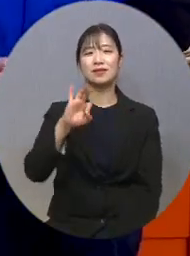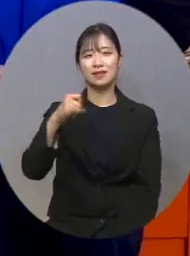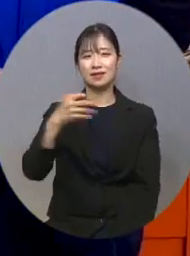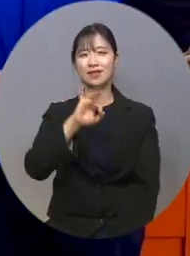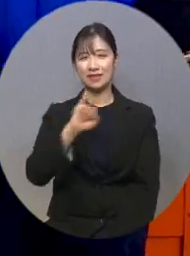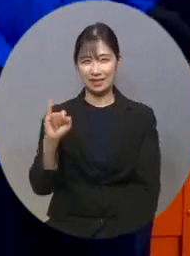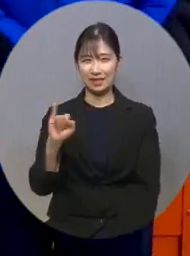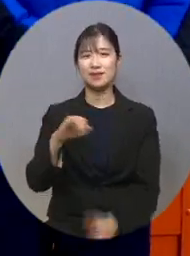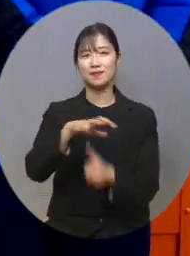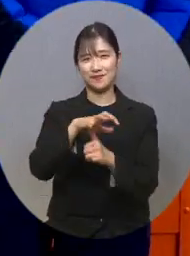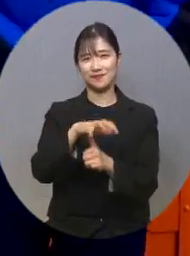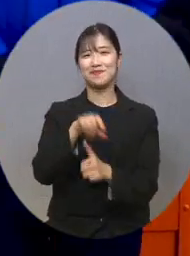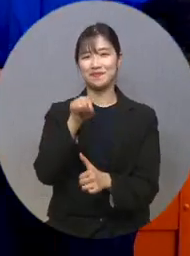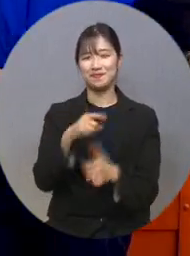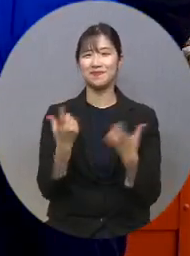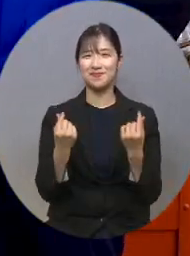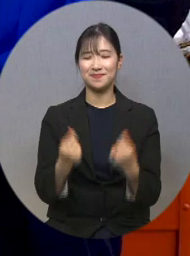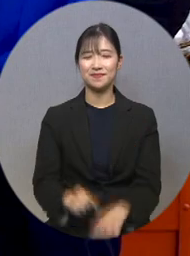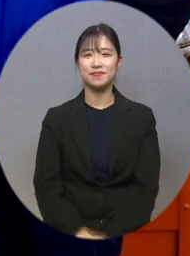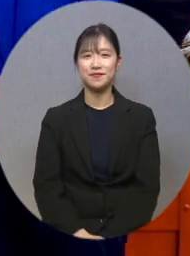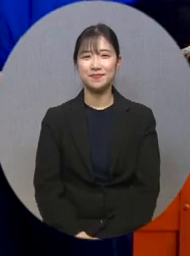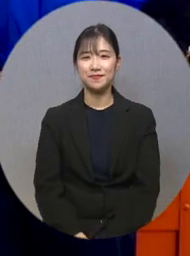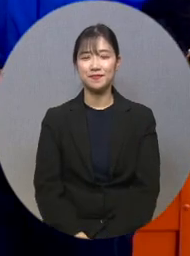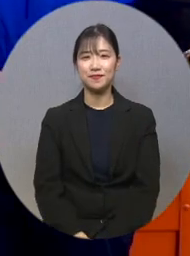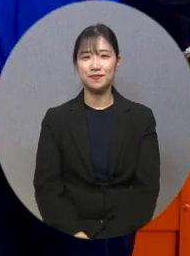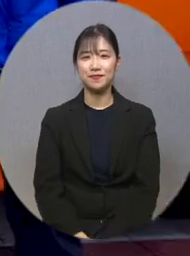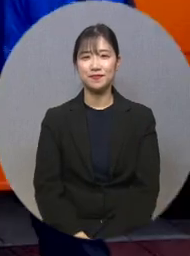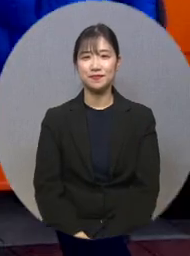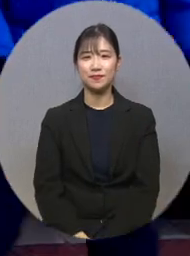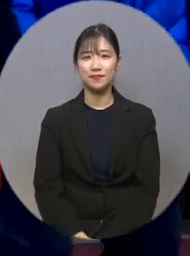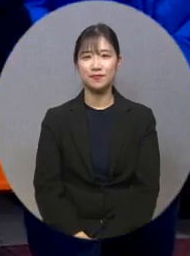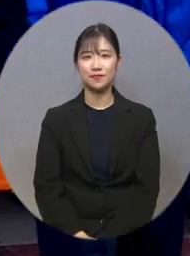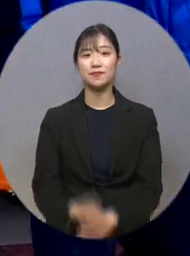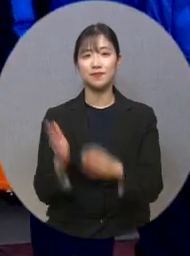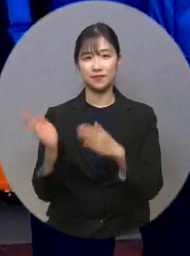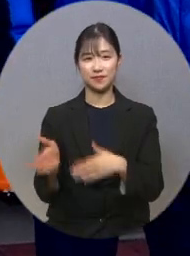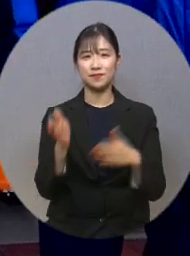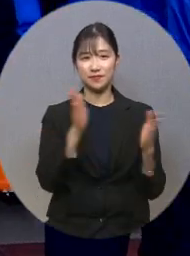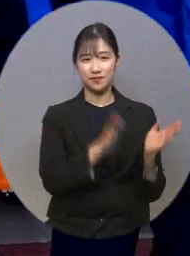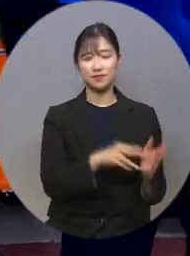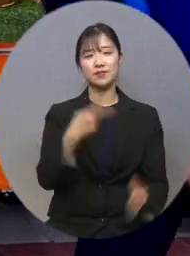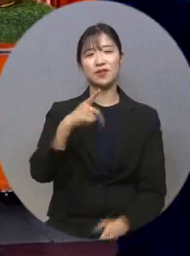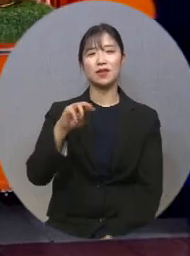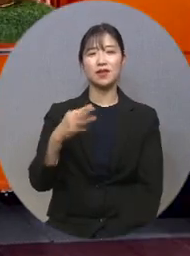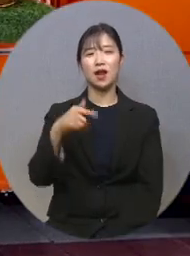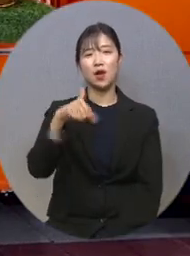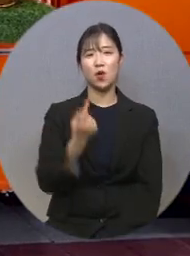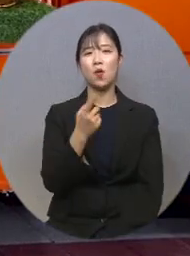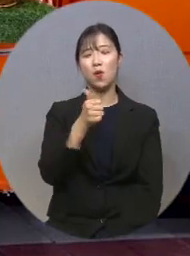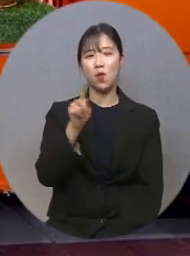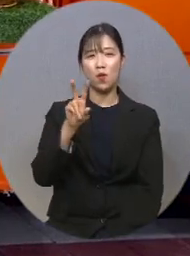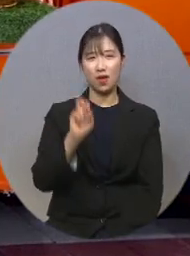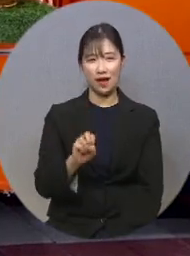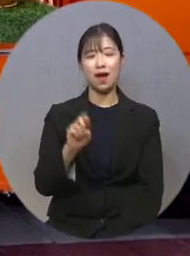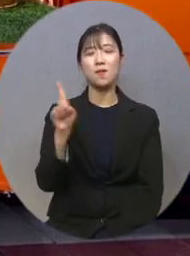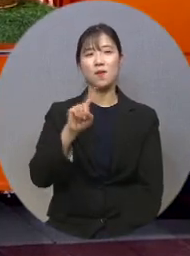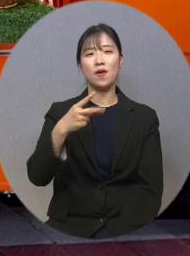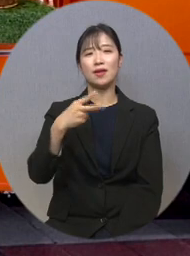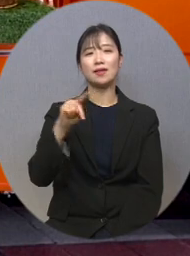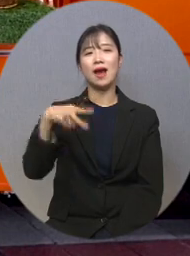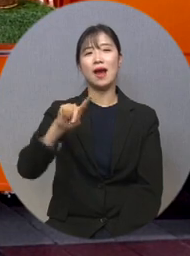장터에서 네 사셨습니다. 네. 네. 자 이번에는요 달고향 푸드에서 다산 조청을 들고